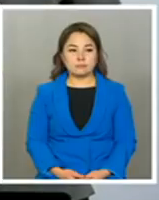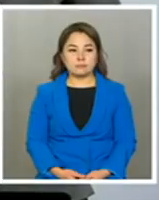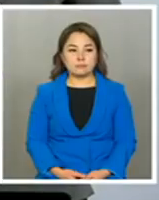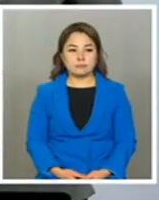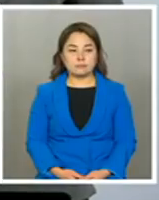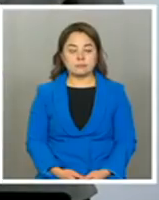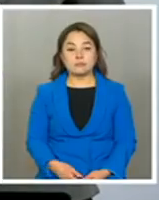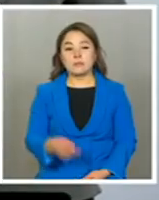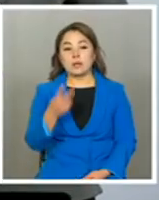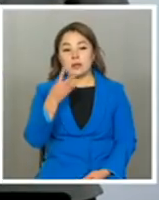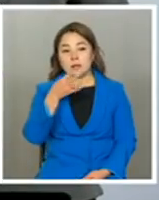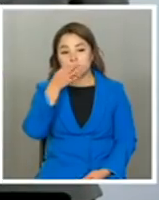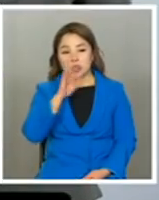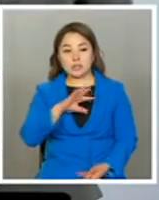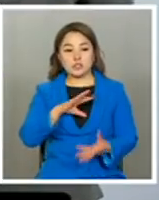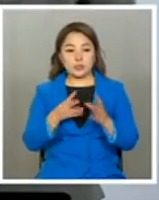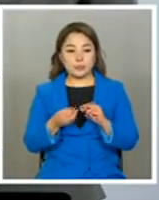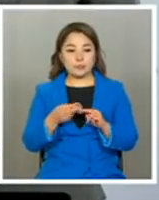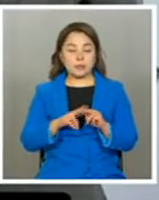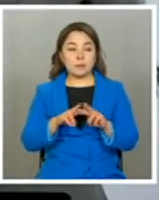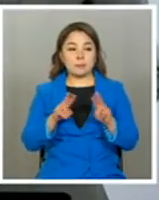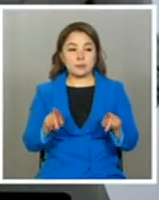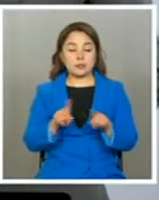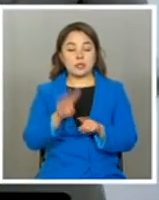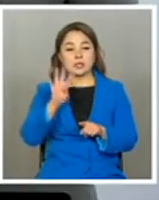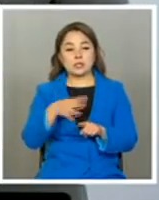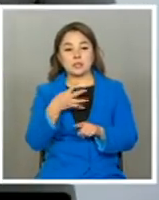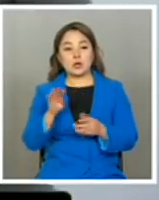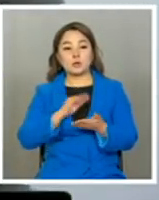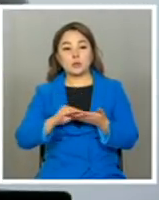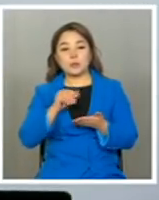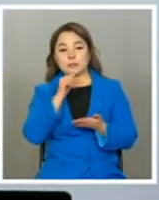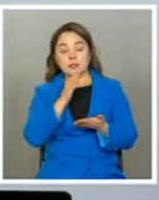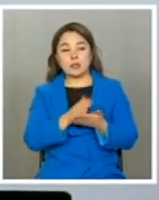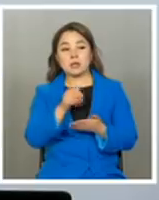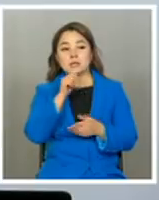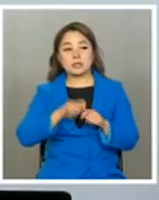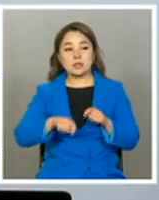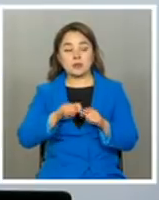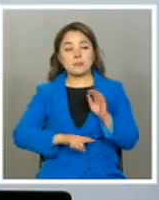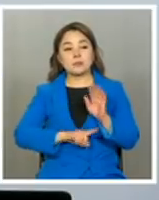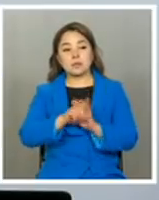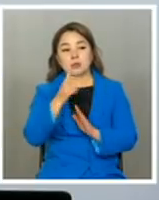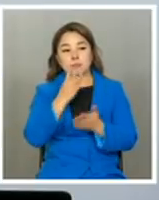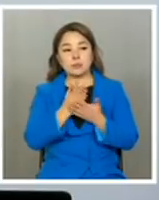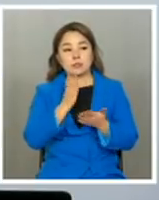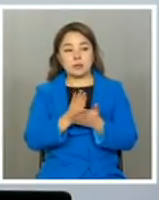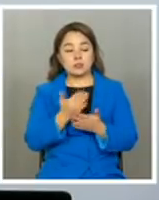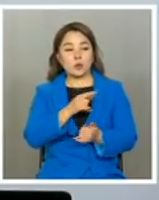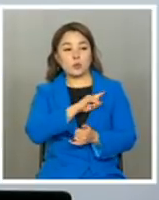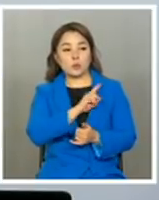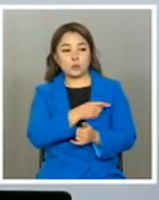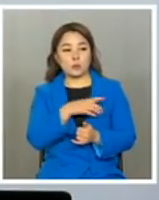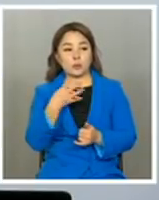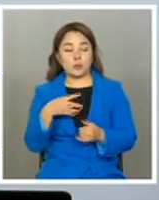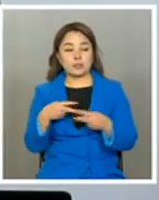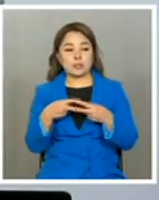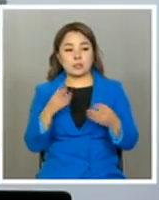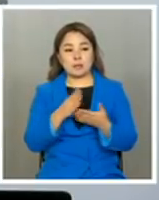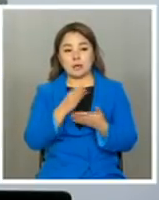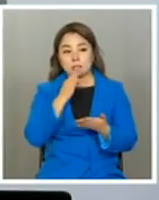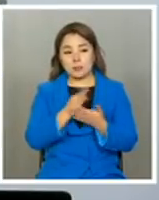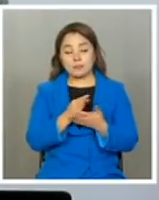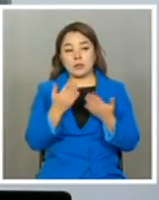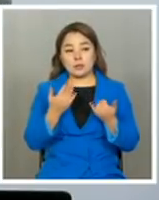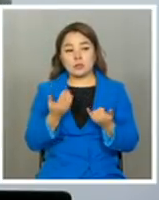Екі тәжірибе нәтижесін бірге кестеге толтырайық. Сыналушының бастапқы кезде білезік күші 40-қа тең болды. Және